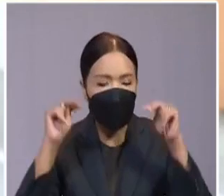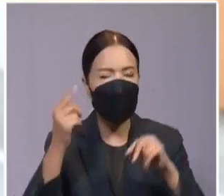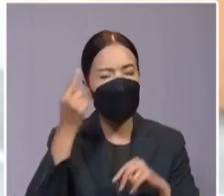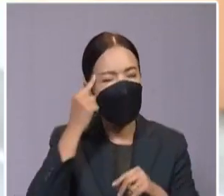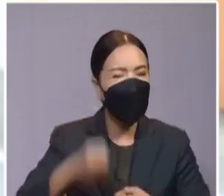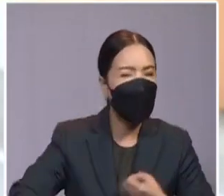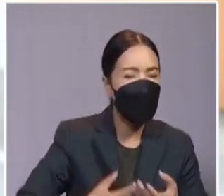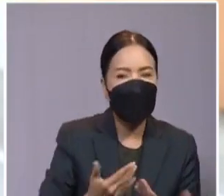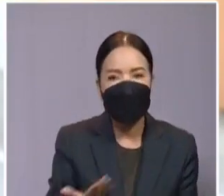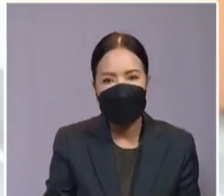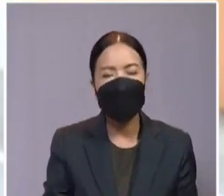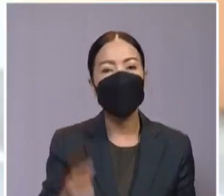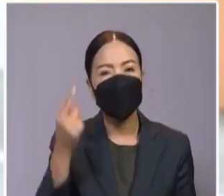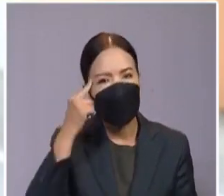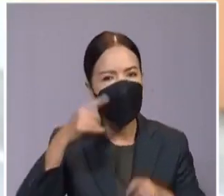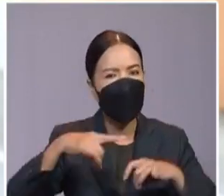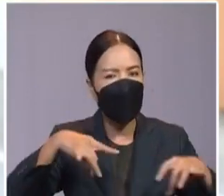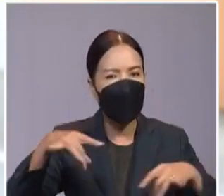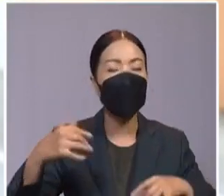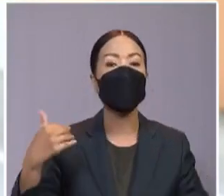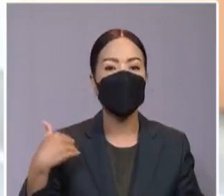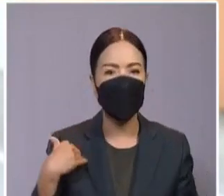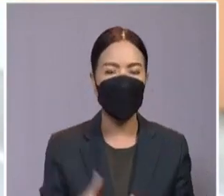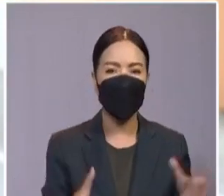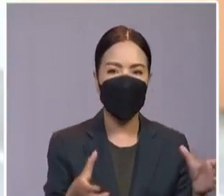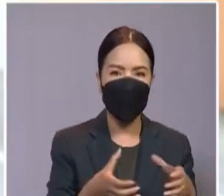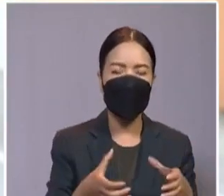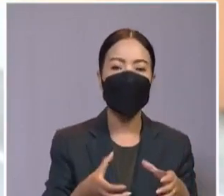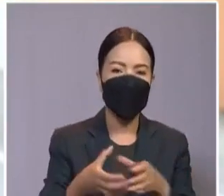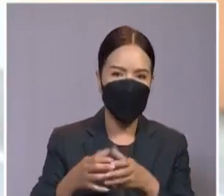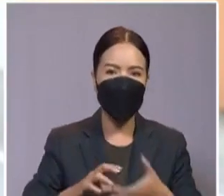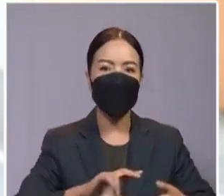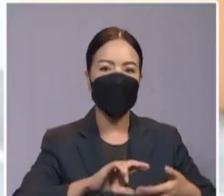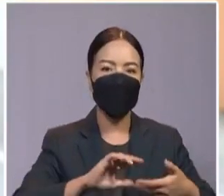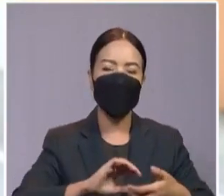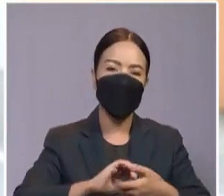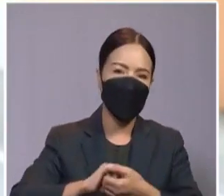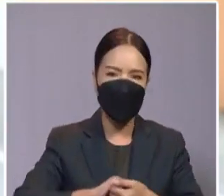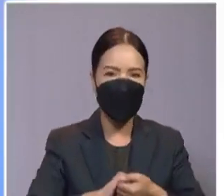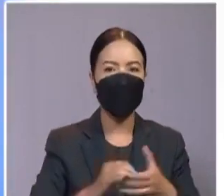อย่างไรเพราะว่ามีมุมมองที่มีความขัดแย้งกันระหว่างพรรคร่วมรัฐบาลด้วยก็ต้องติดตามรายละเอียดเรื่องนี้ค่ะ